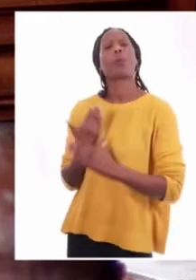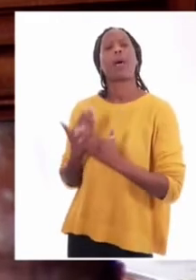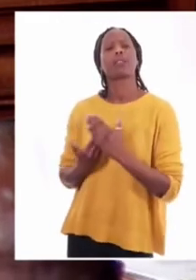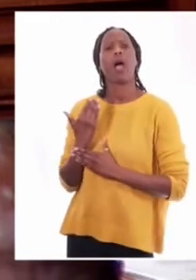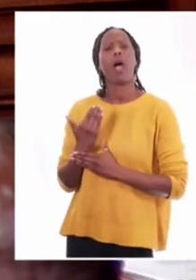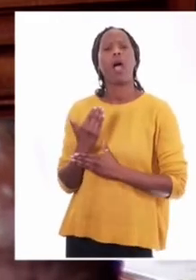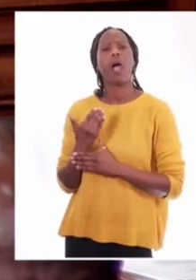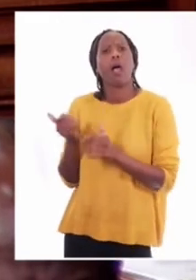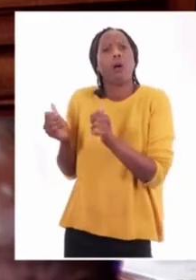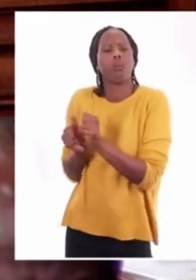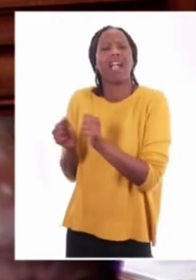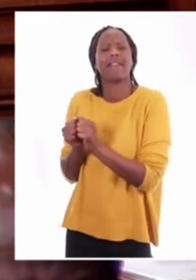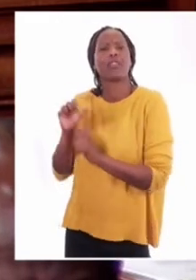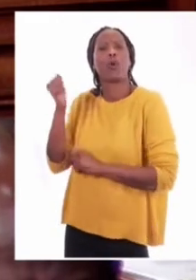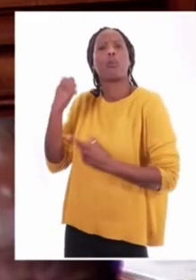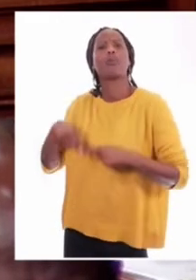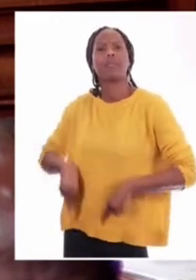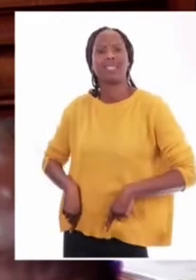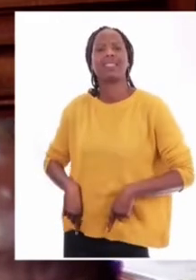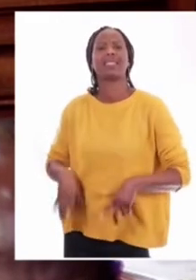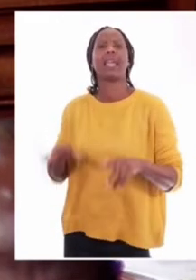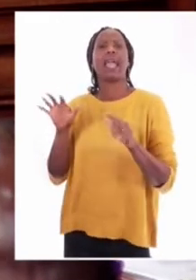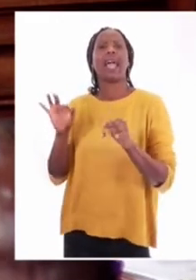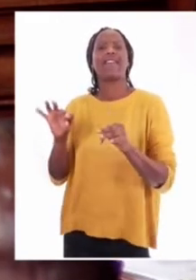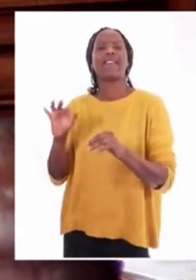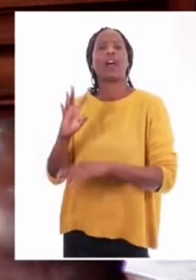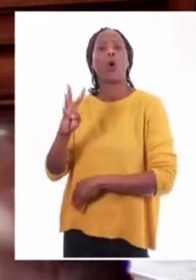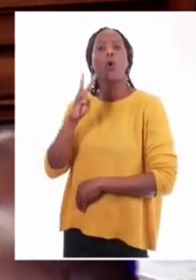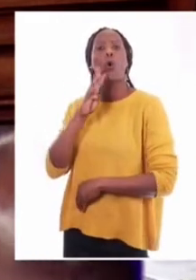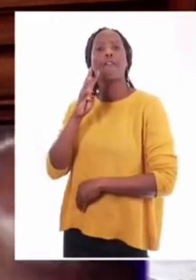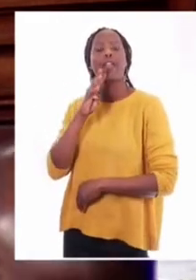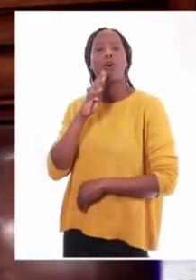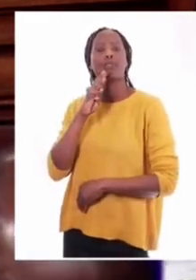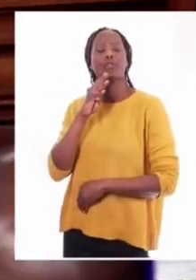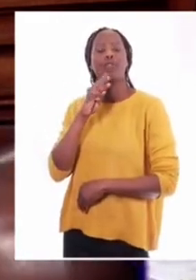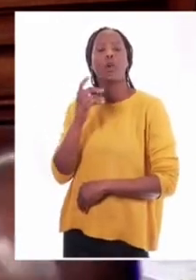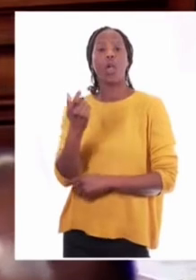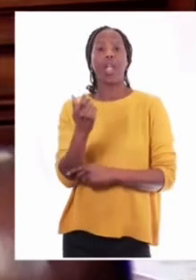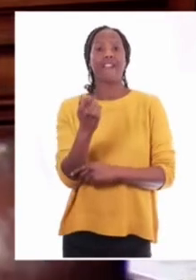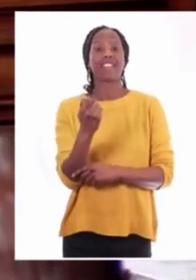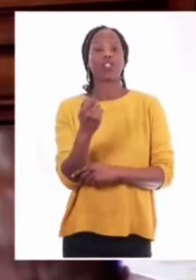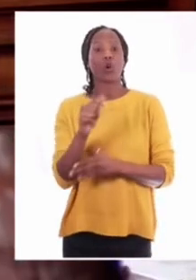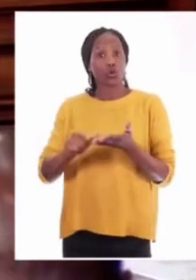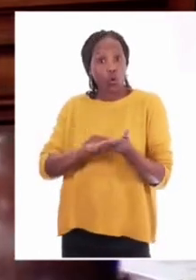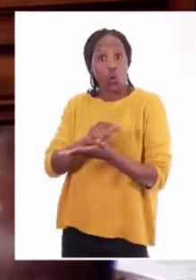Premier ministre une conférence sur les finances locales où est appelé à faire